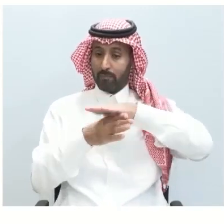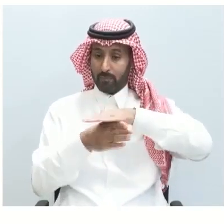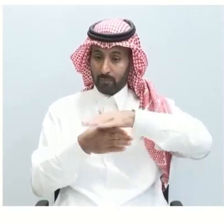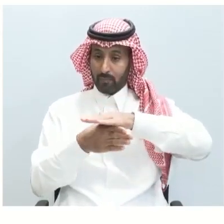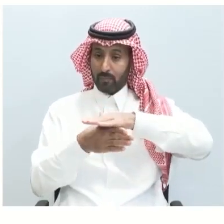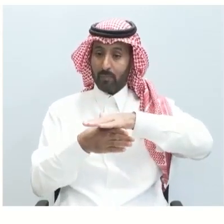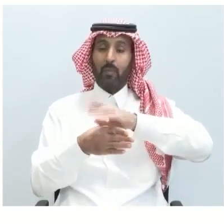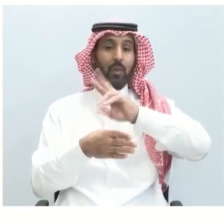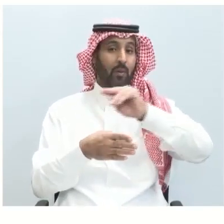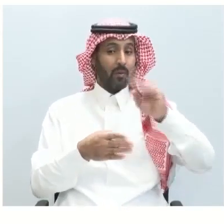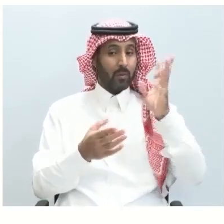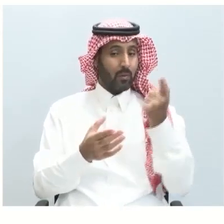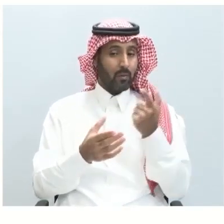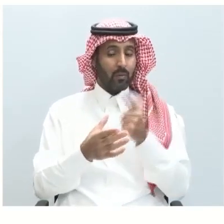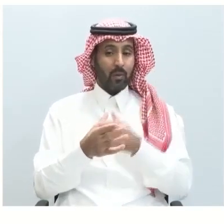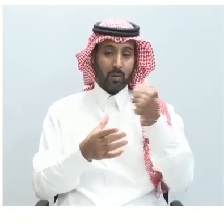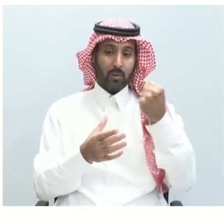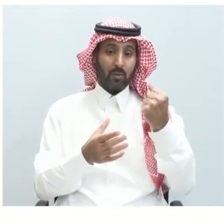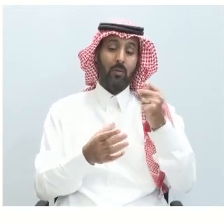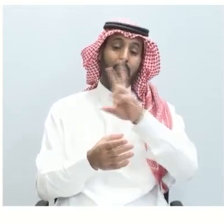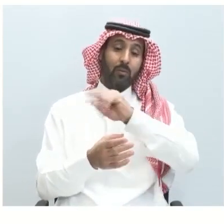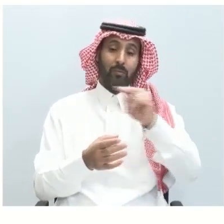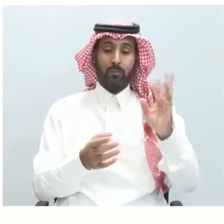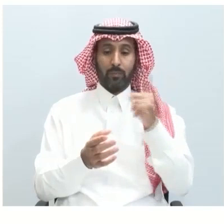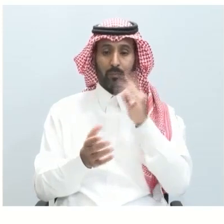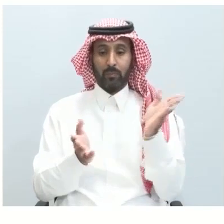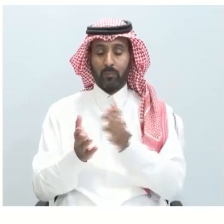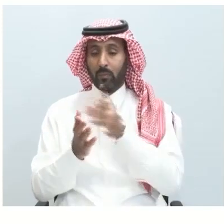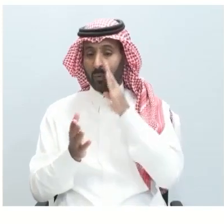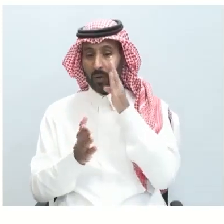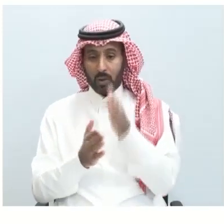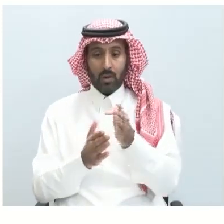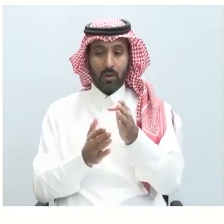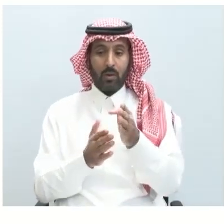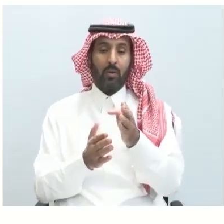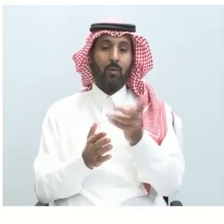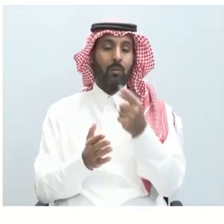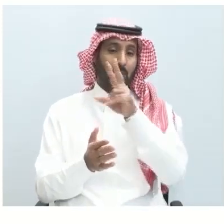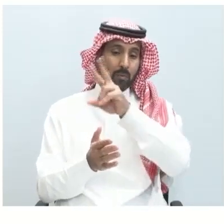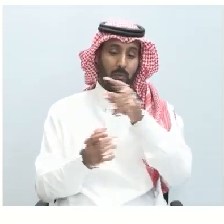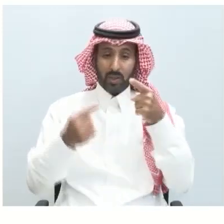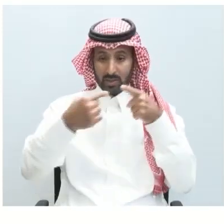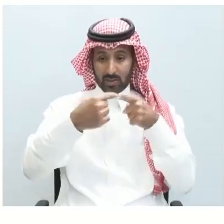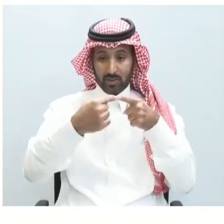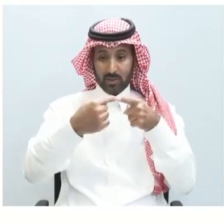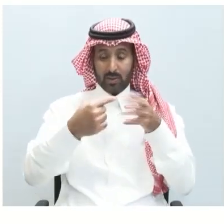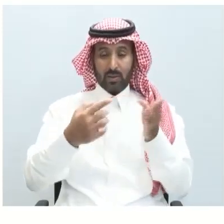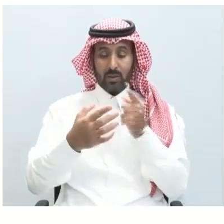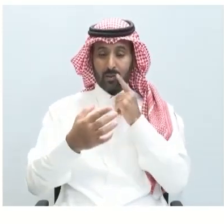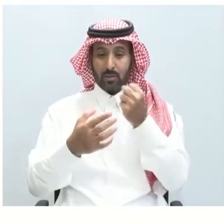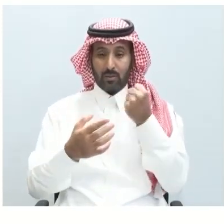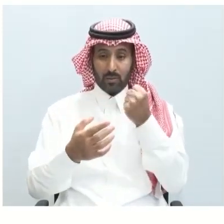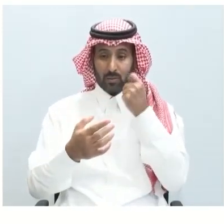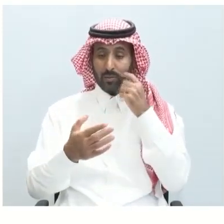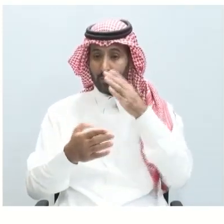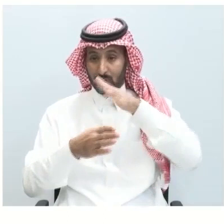حاله اتزان اذا القوه هنا متماثله كذلك الاتجاه بينهم متعاكس اذا هنا القوه